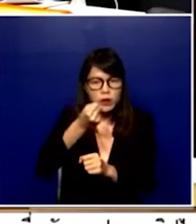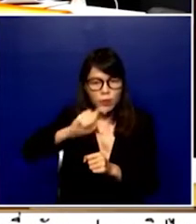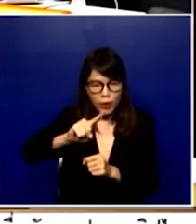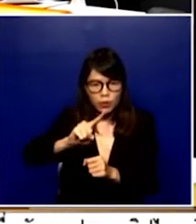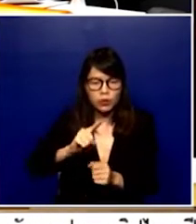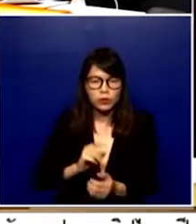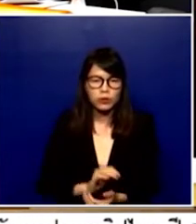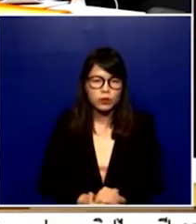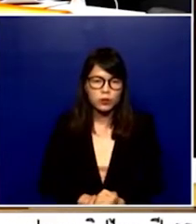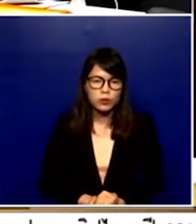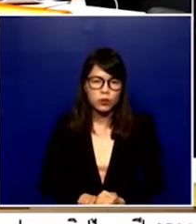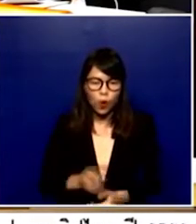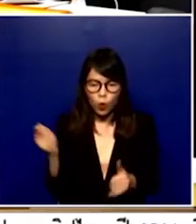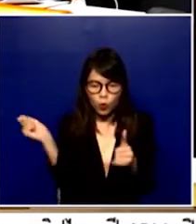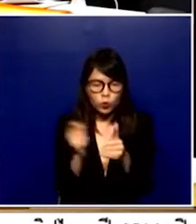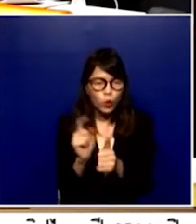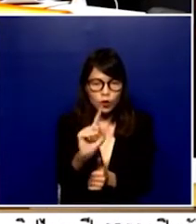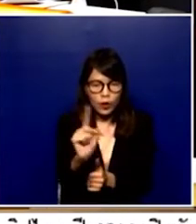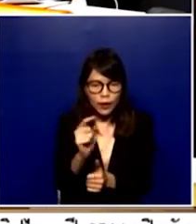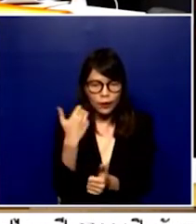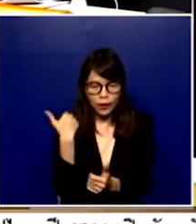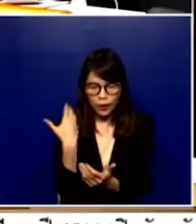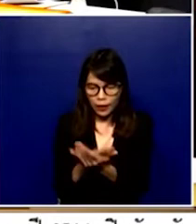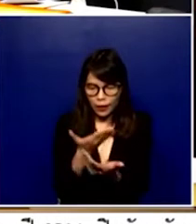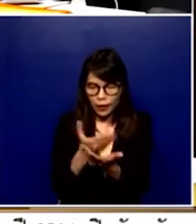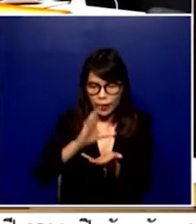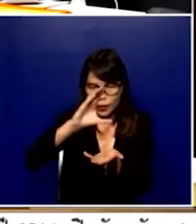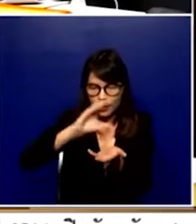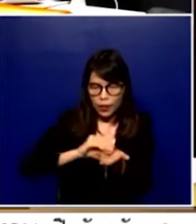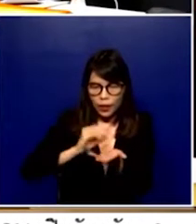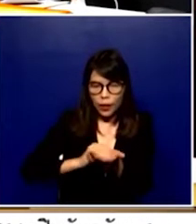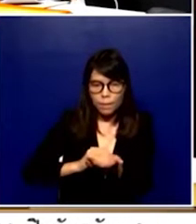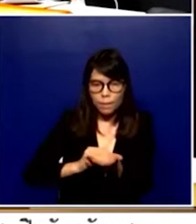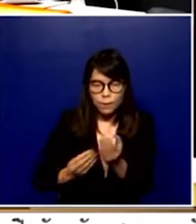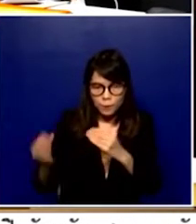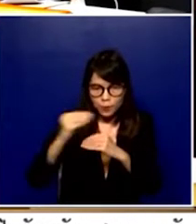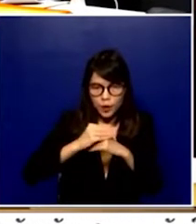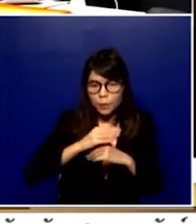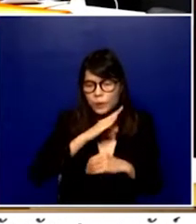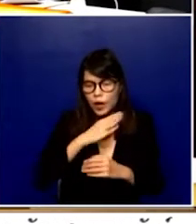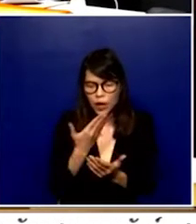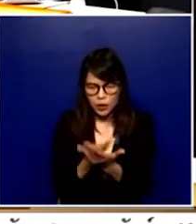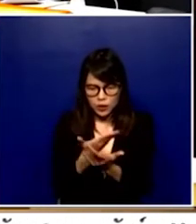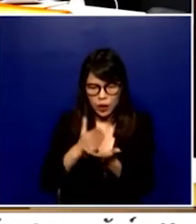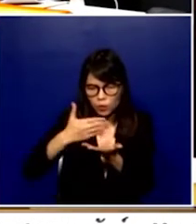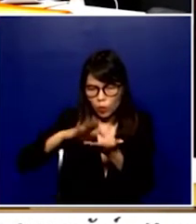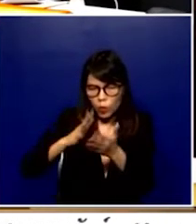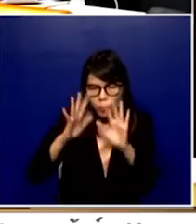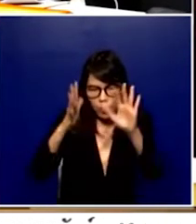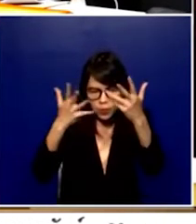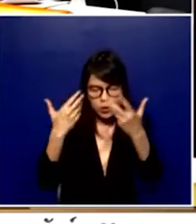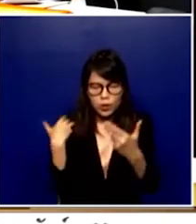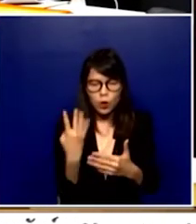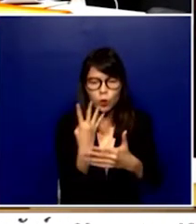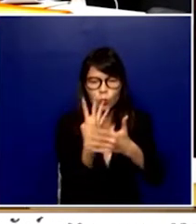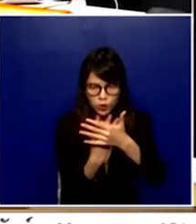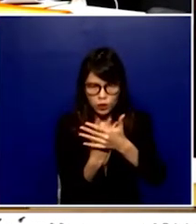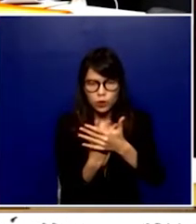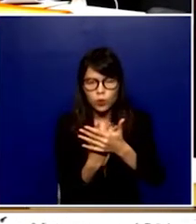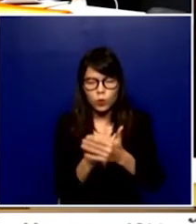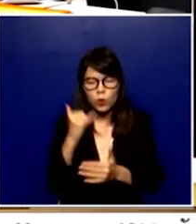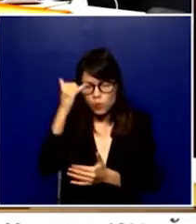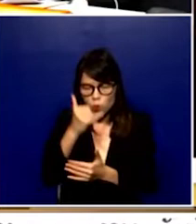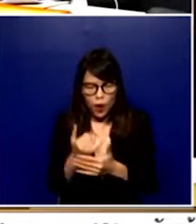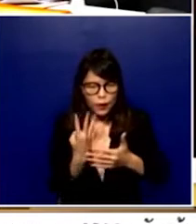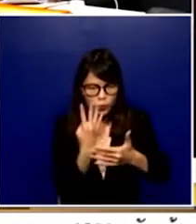ี่ไดรเงินซ้ำสอนจากทางราชการถ้าไม่มเงิผ่อนก็ตดคุก ต้ผ่อนเงินคืนทั้งหมดพร้มดอก